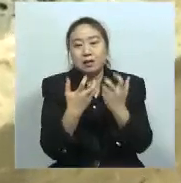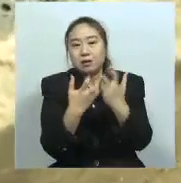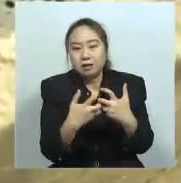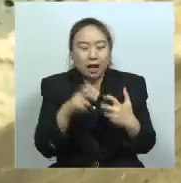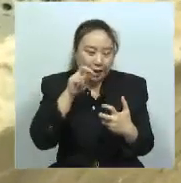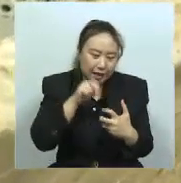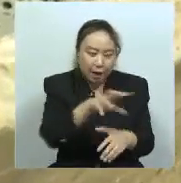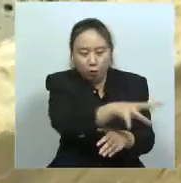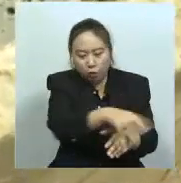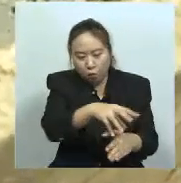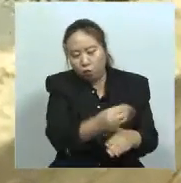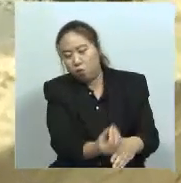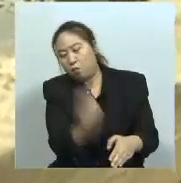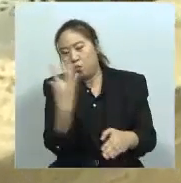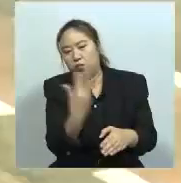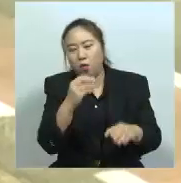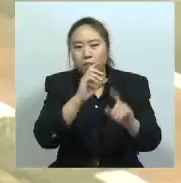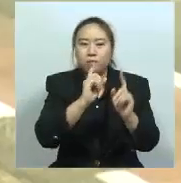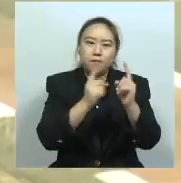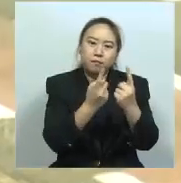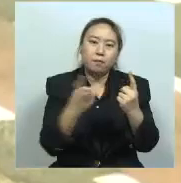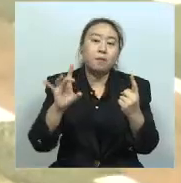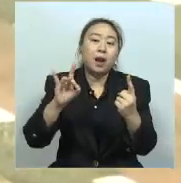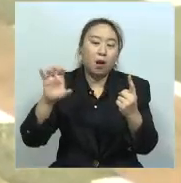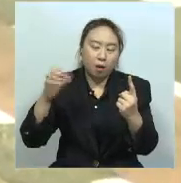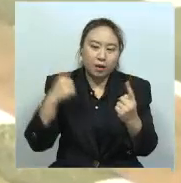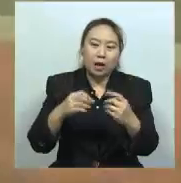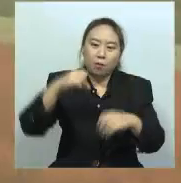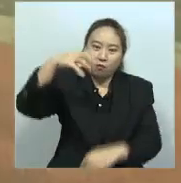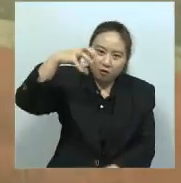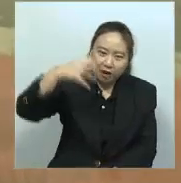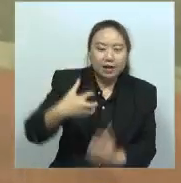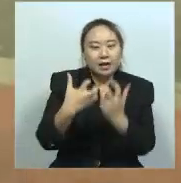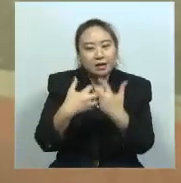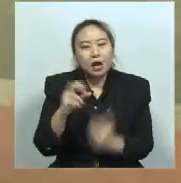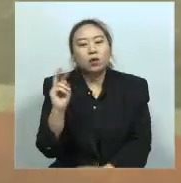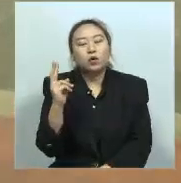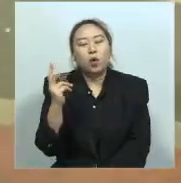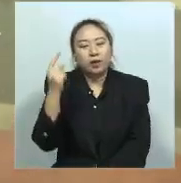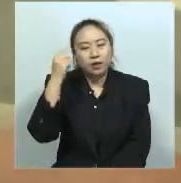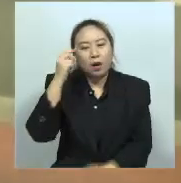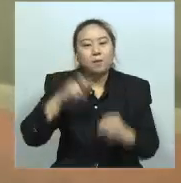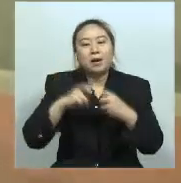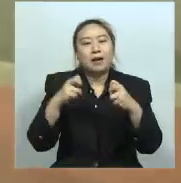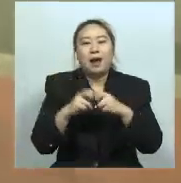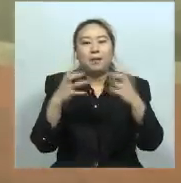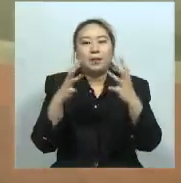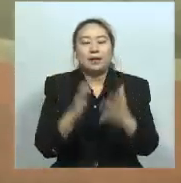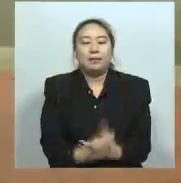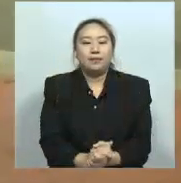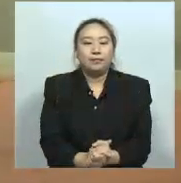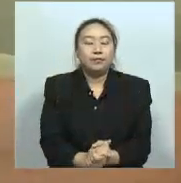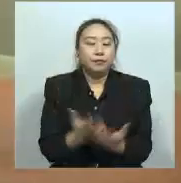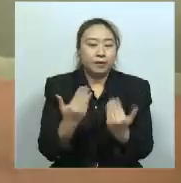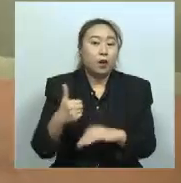จุดต่างๆไว้แล้วกว่า800เครื่องทั้งระบบไฟฟ้าและระบบเครื่องยนต์ดีเซลเชื่อว่าจะไม่มีปัญหาติดขัดเกิดขึ้นแน่นอนล